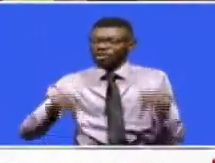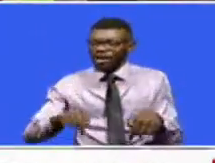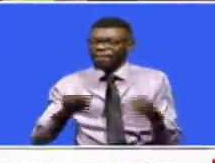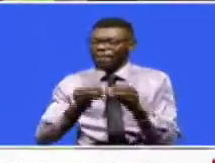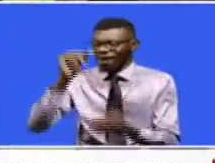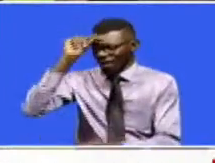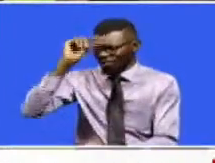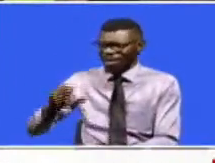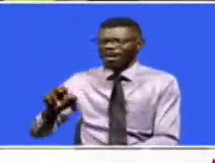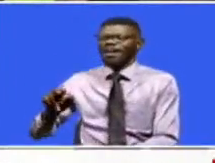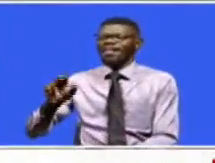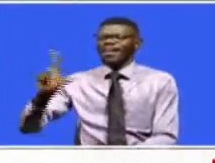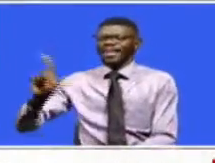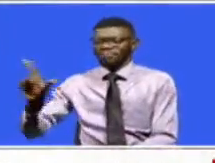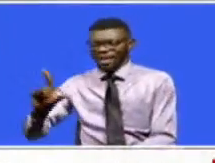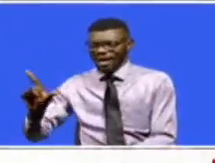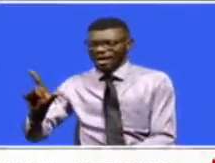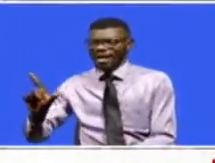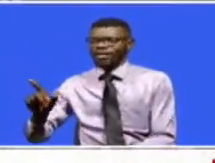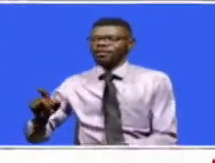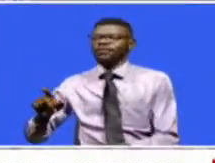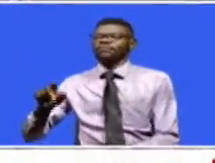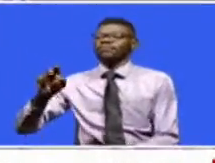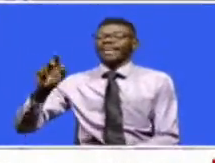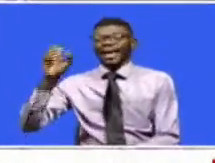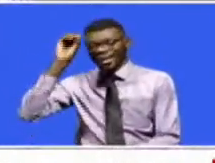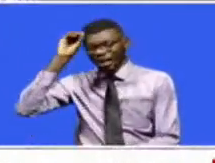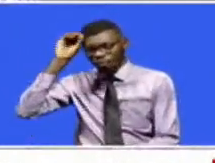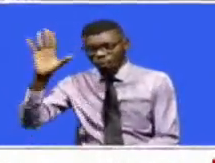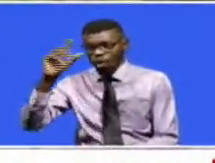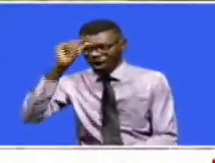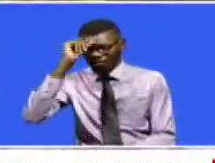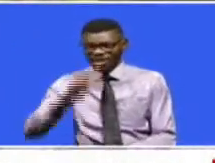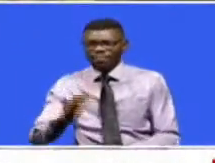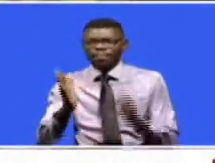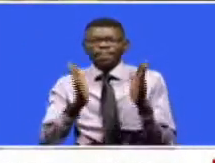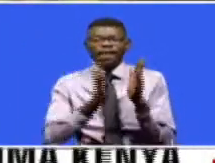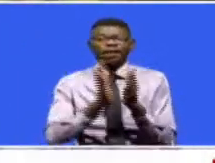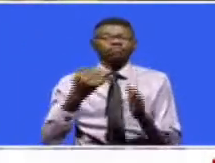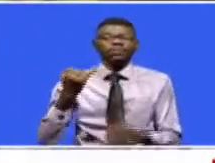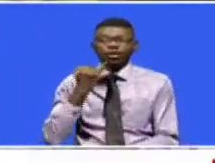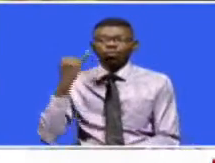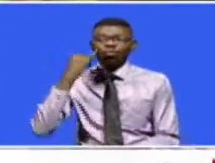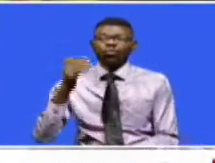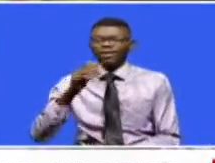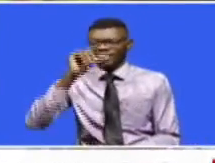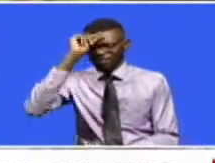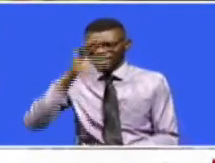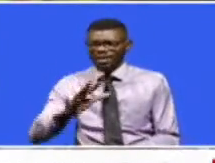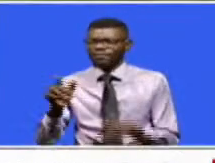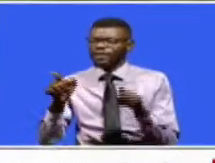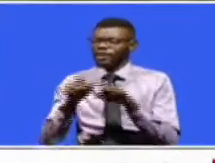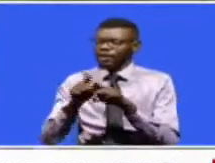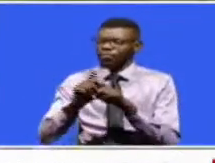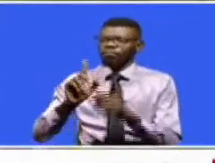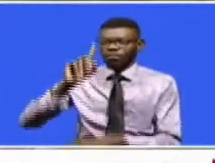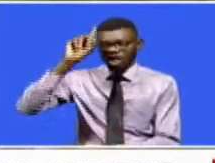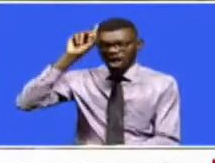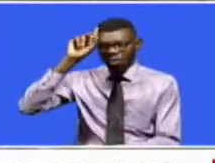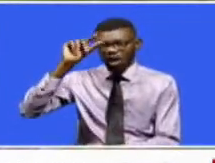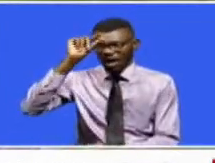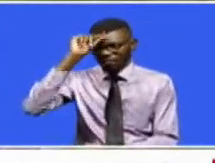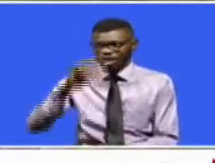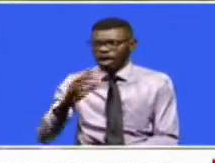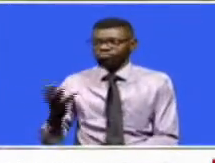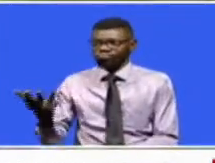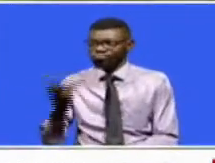magavana Ndiritu Mridhi wa Laikipia, James Nyoro wa Kiambu, Liki Nyanjui wa Nakuru na Francis Kimemia wa Nyandarua,